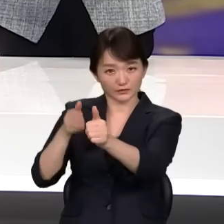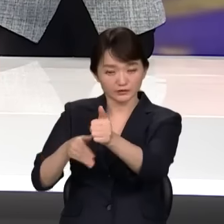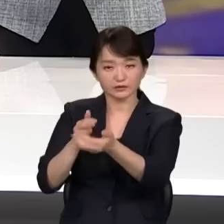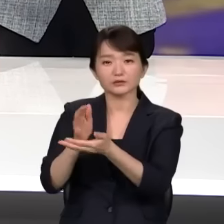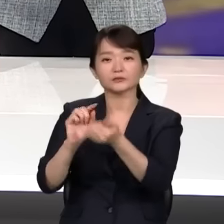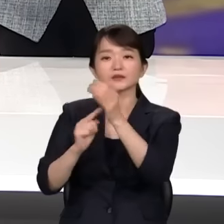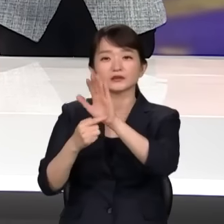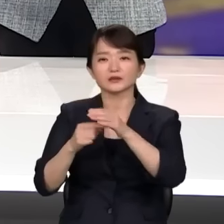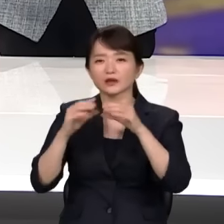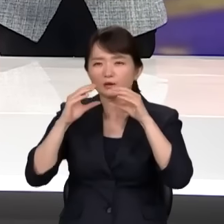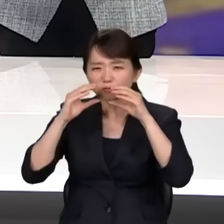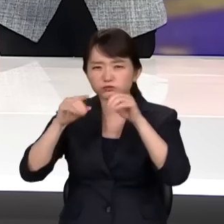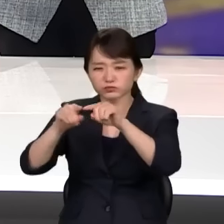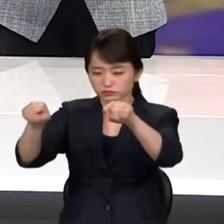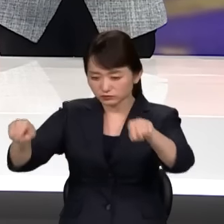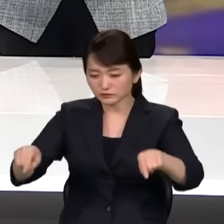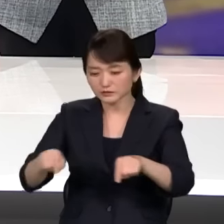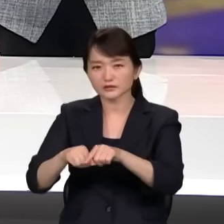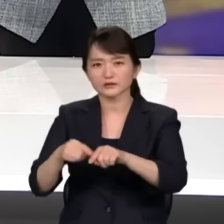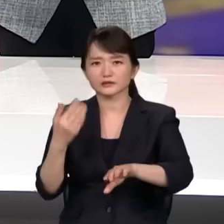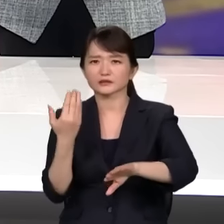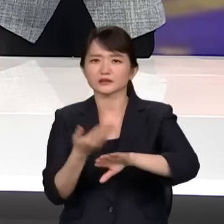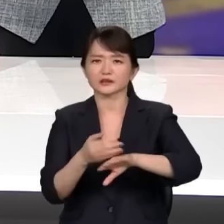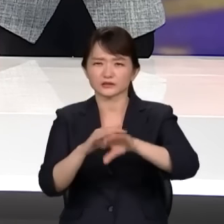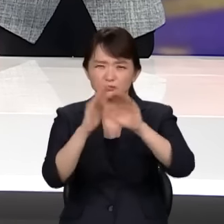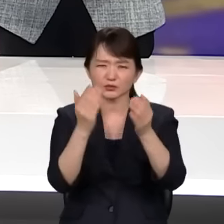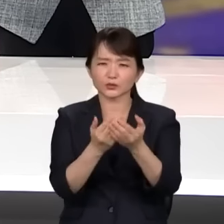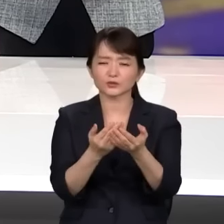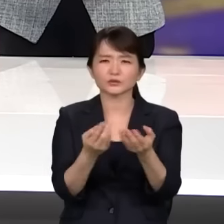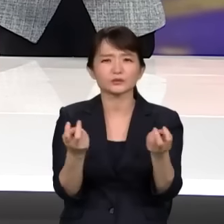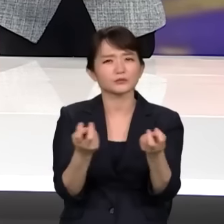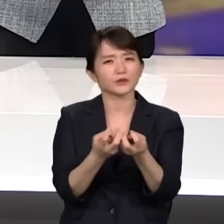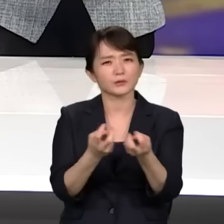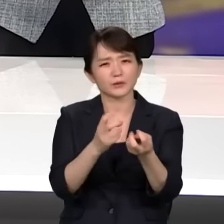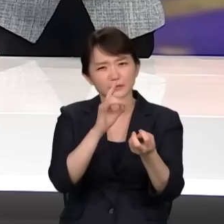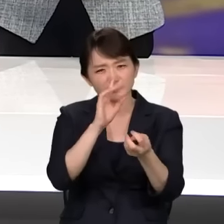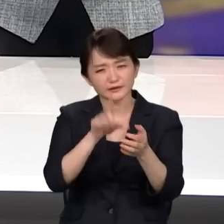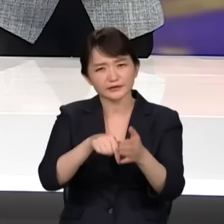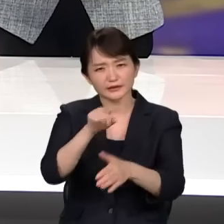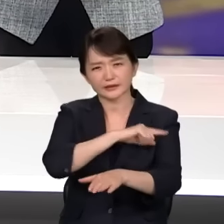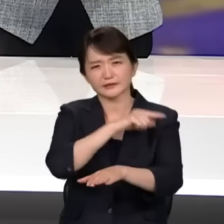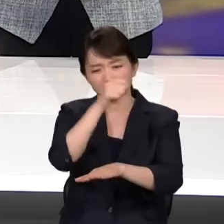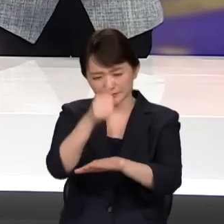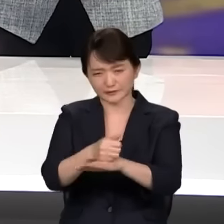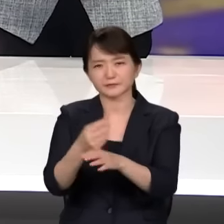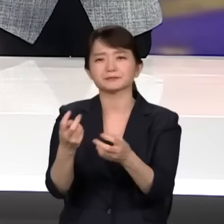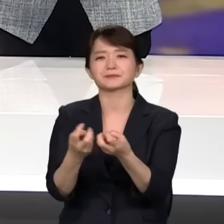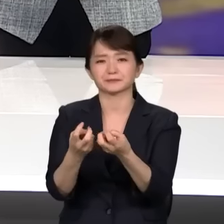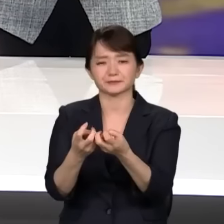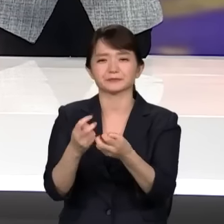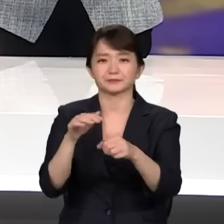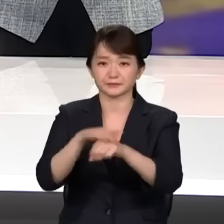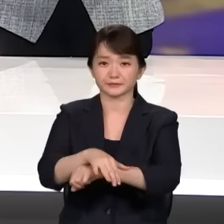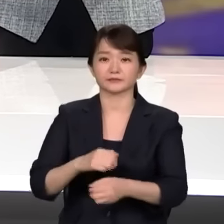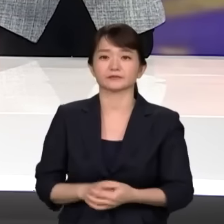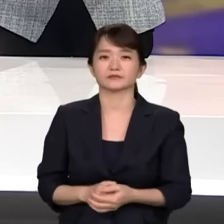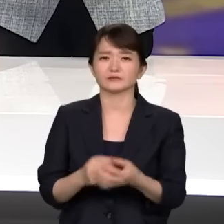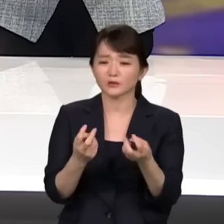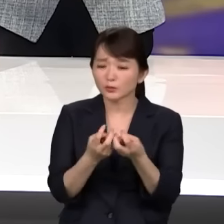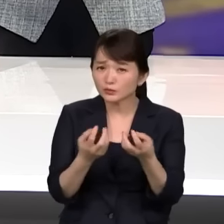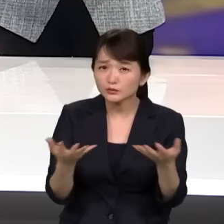전문가들은 에어매트 자체가 다른 모든 구조 방법이 막혔을 때 최후의 수단이라고 말했습니다. 그렇다면 어쩔 수